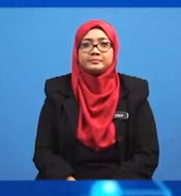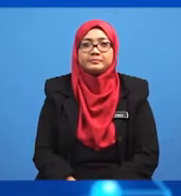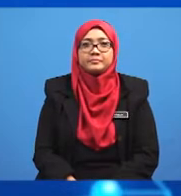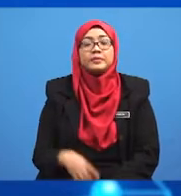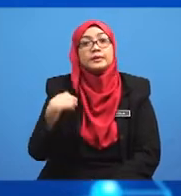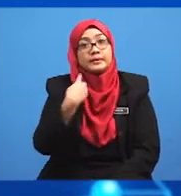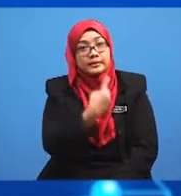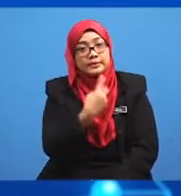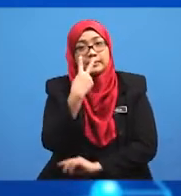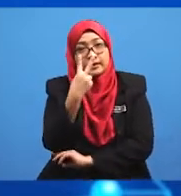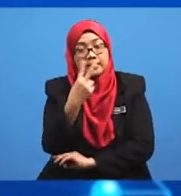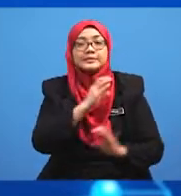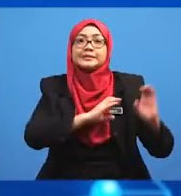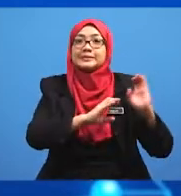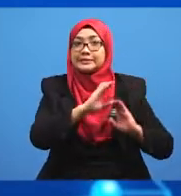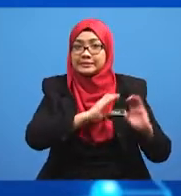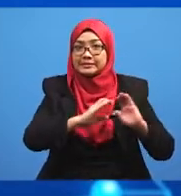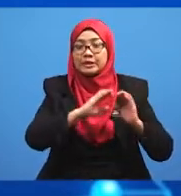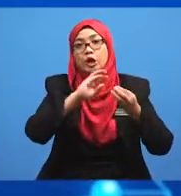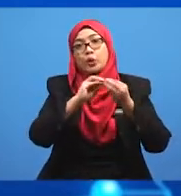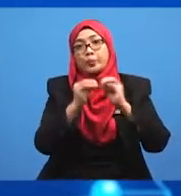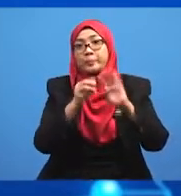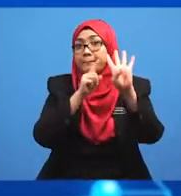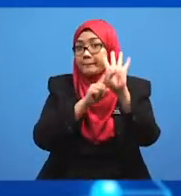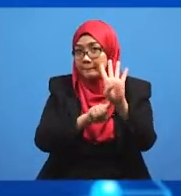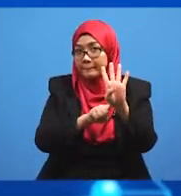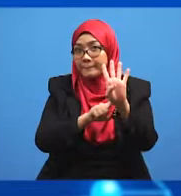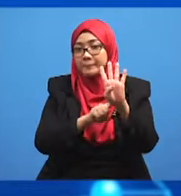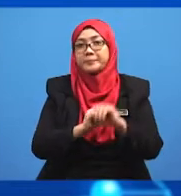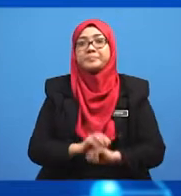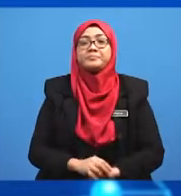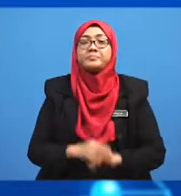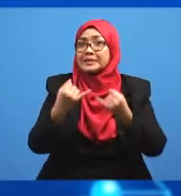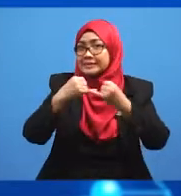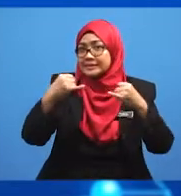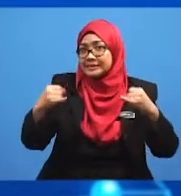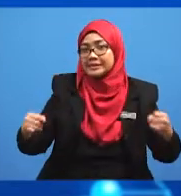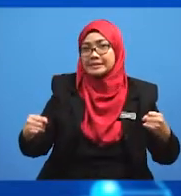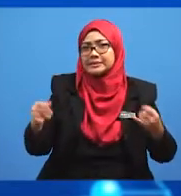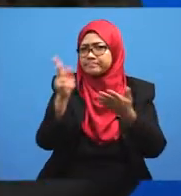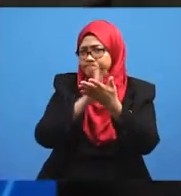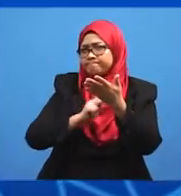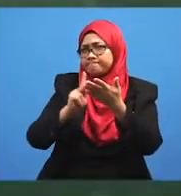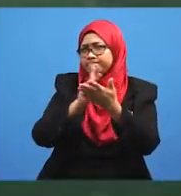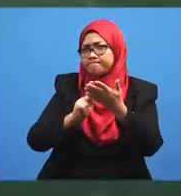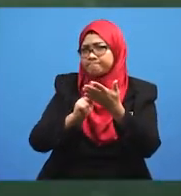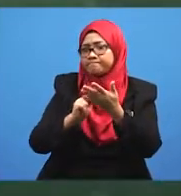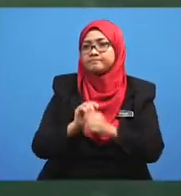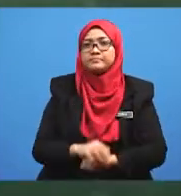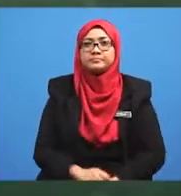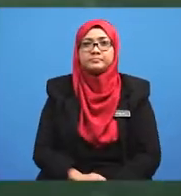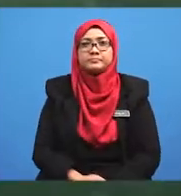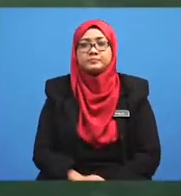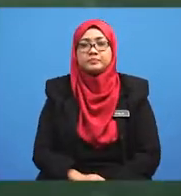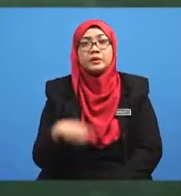Baiklah, kita lihat ciri yang terakhir, iaitu ciri yang keempat. Jenis pengesan. Di